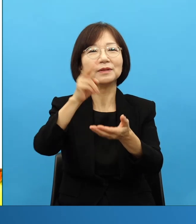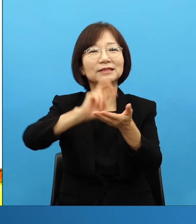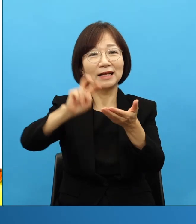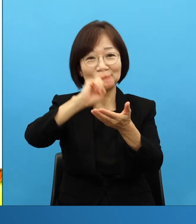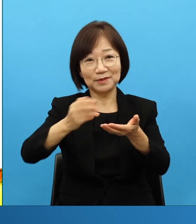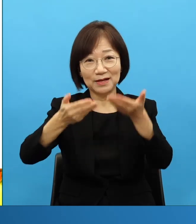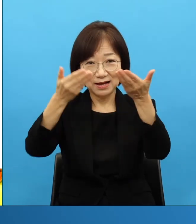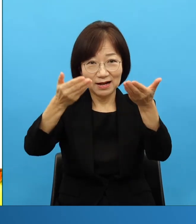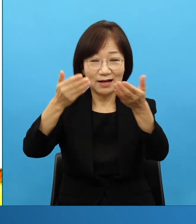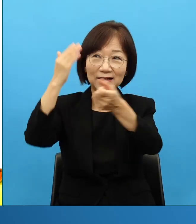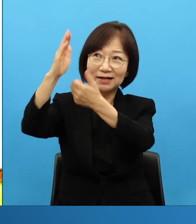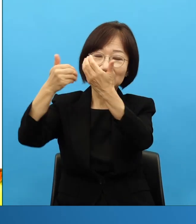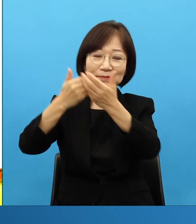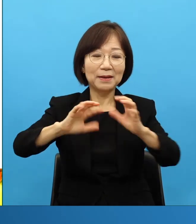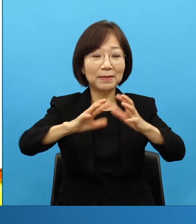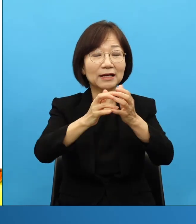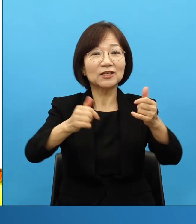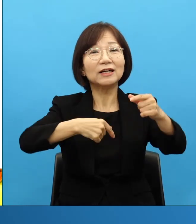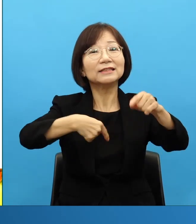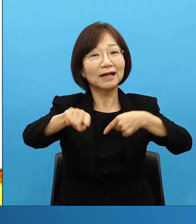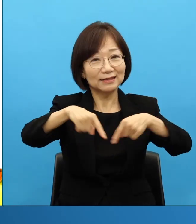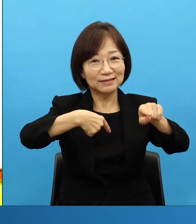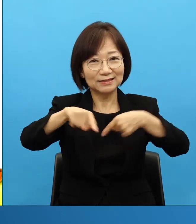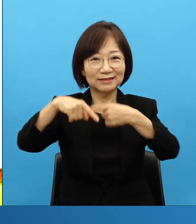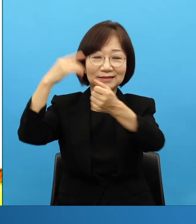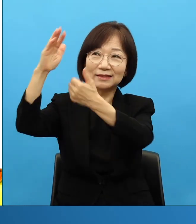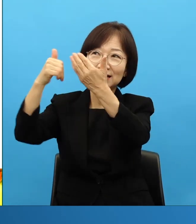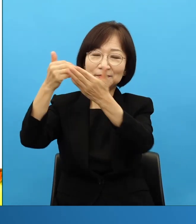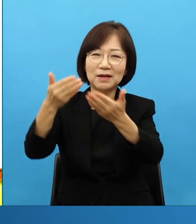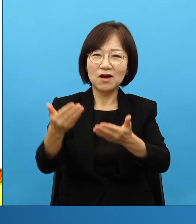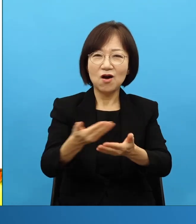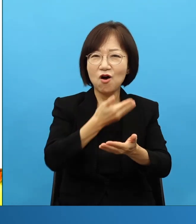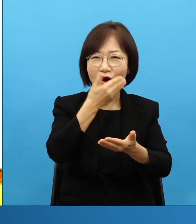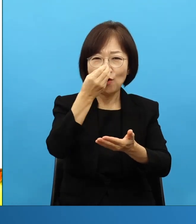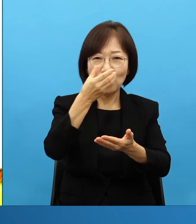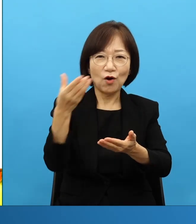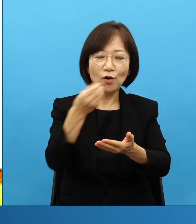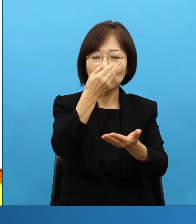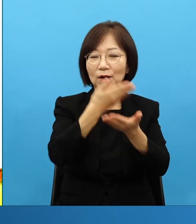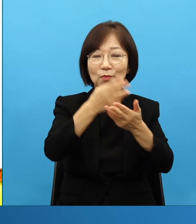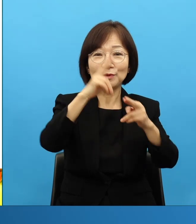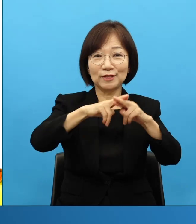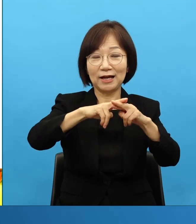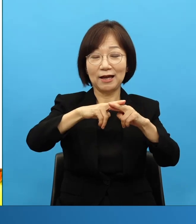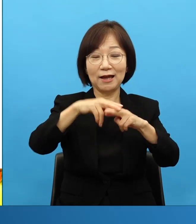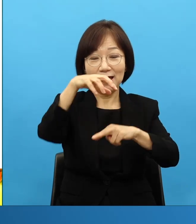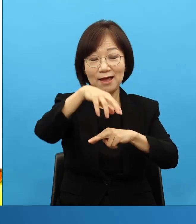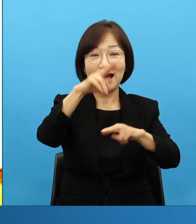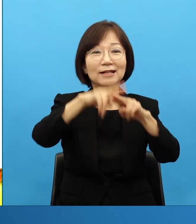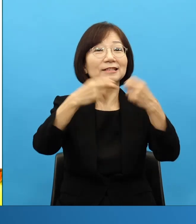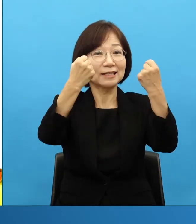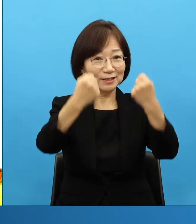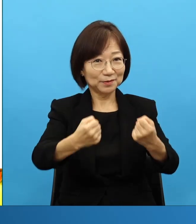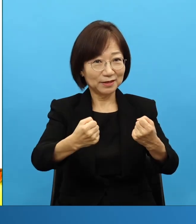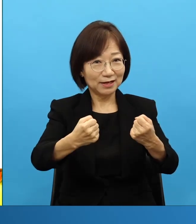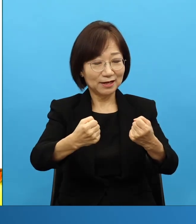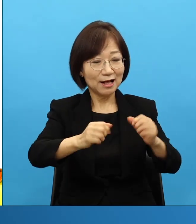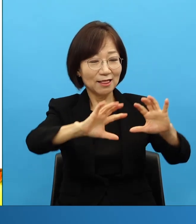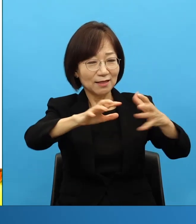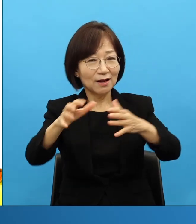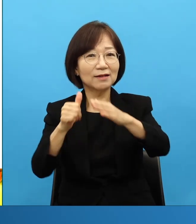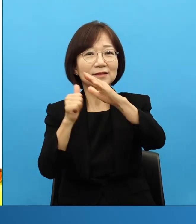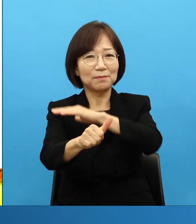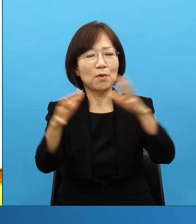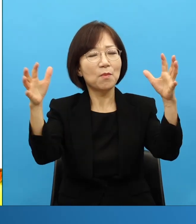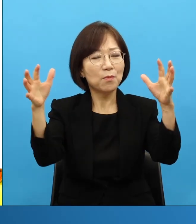하나님의 목뱃살을 다스리시며 하나님의 그의 거룩한 보좌에 앉으셨도다. 먼 나라의 고관들이